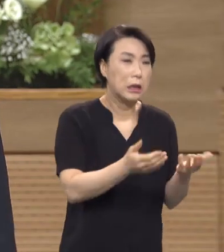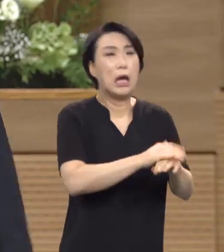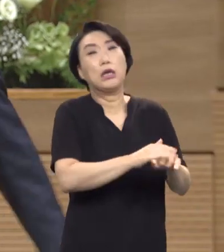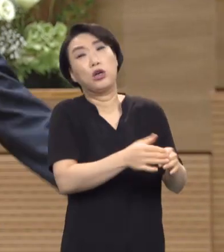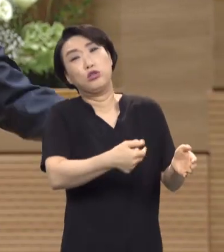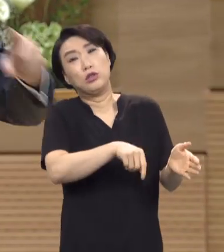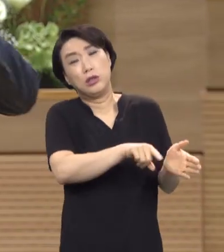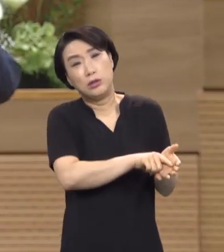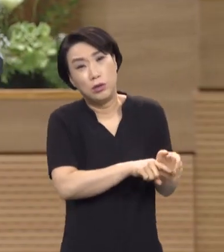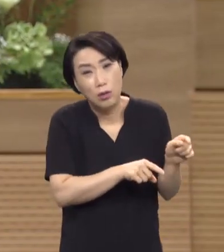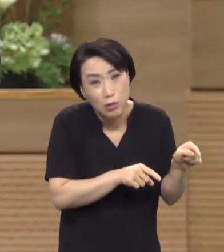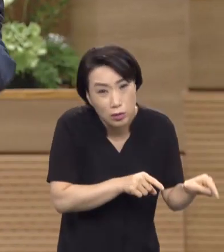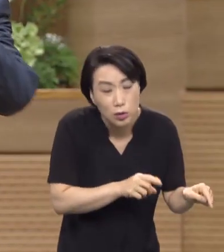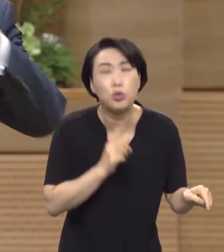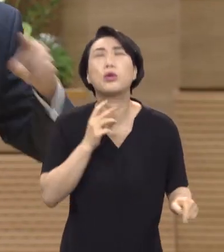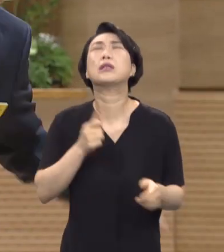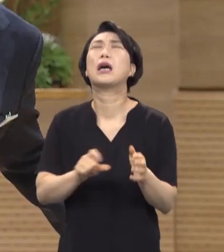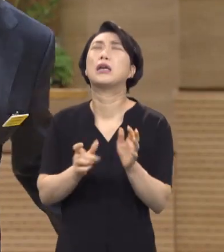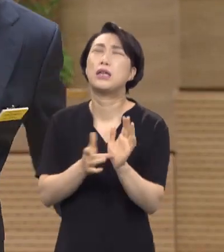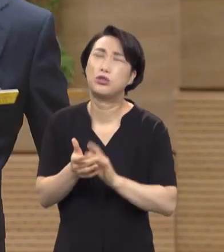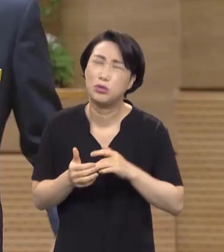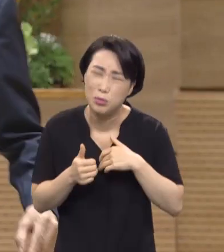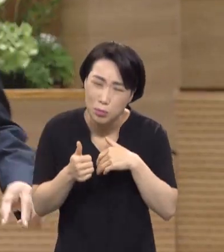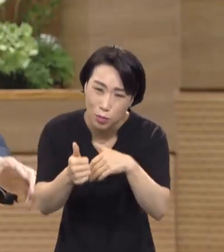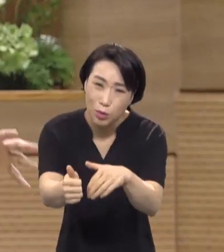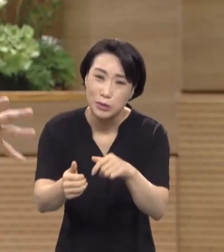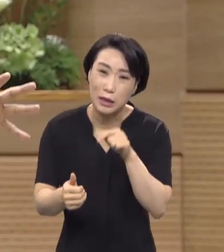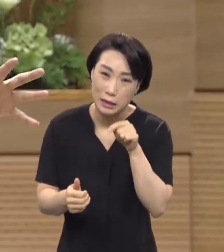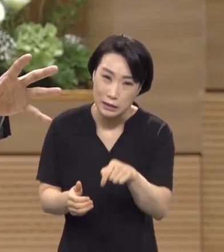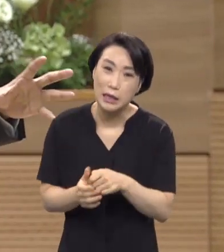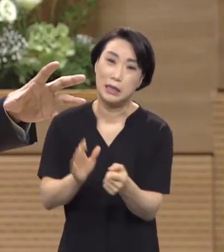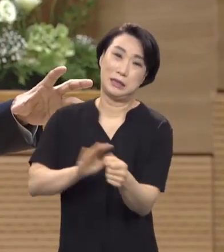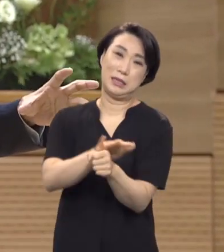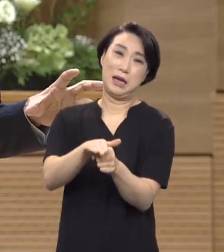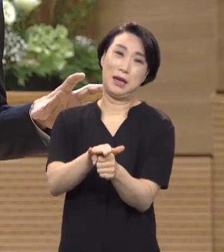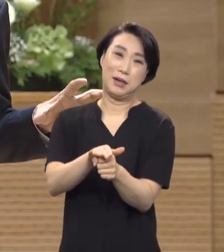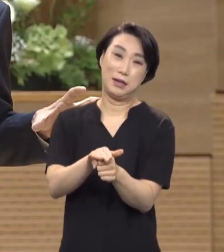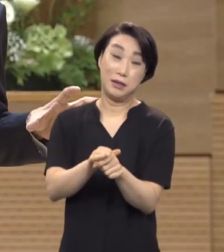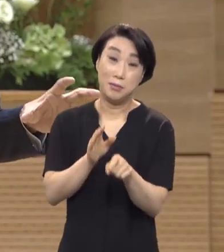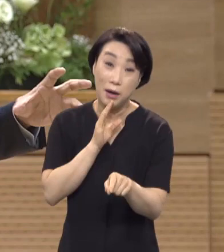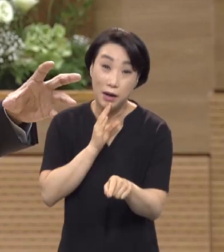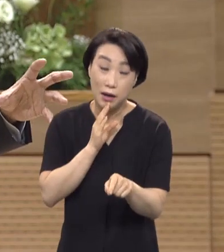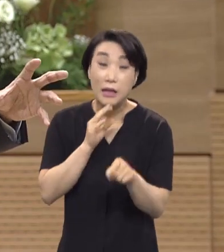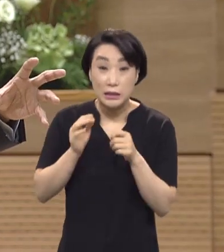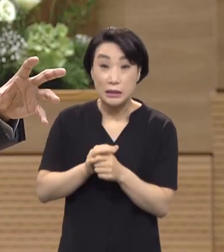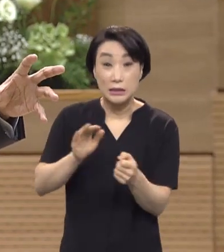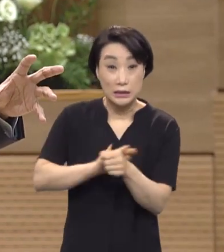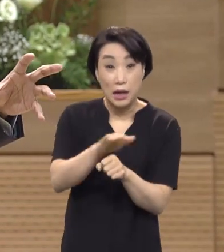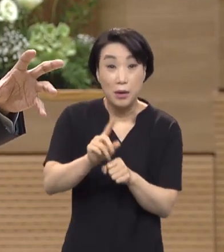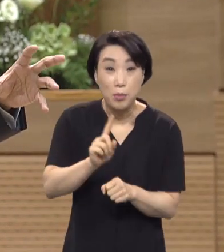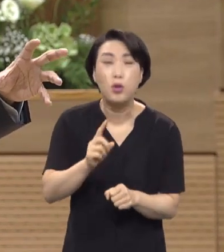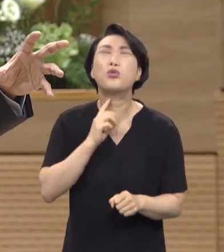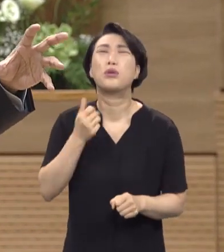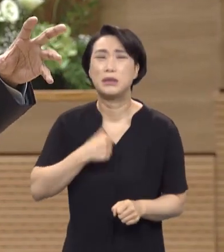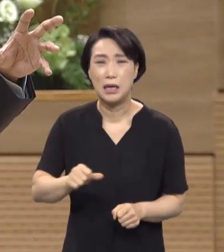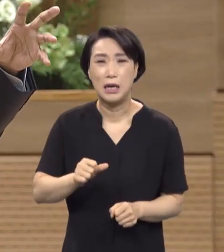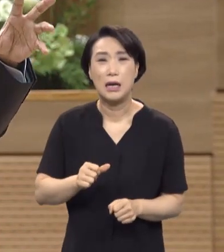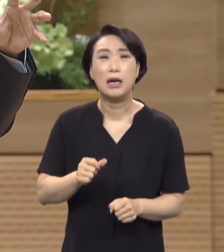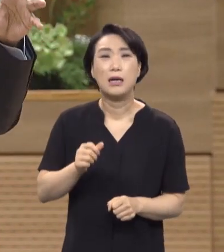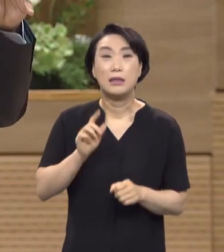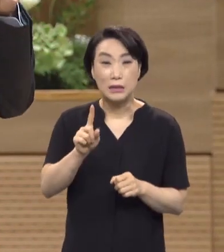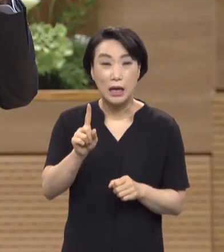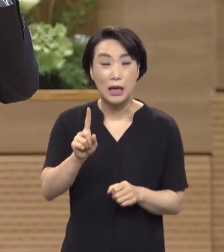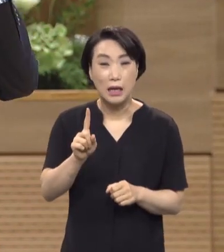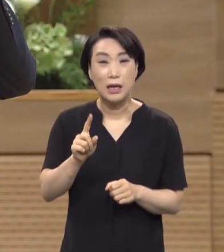해결하기 위해서 독생자를 주었다. 사랑은 독생자라도 품속에